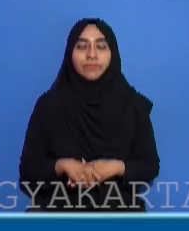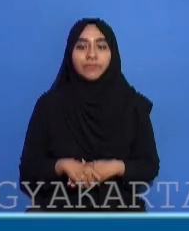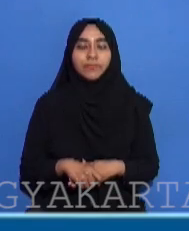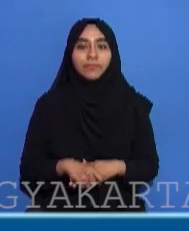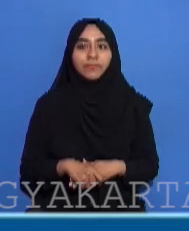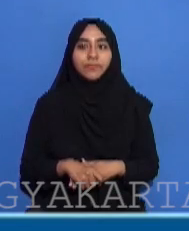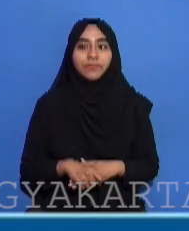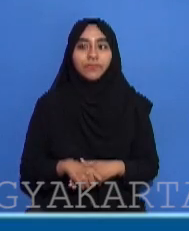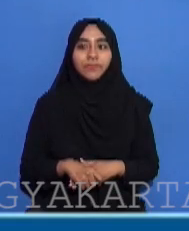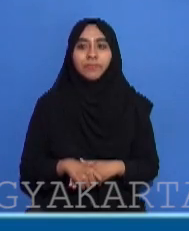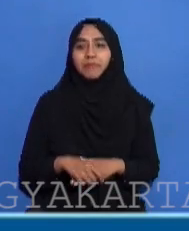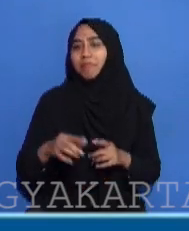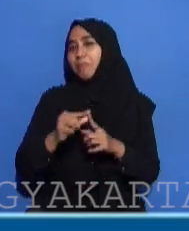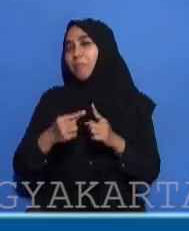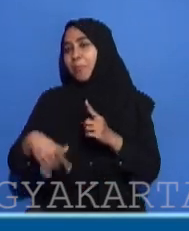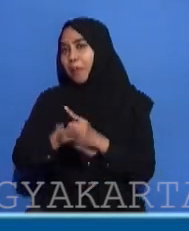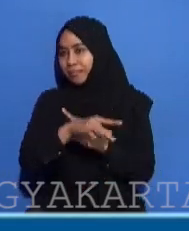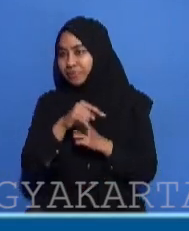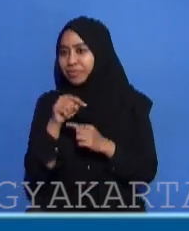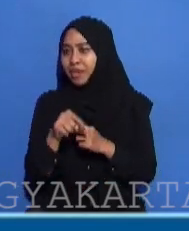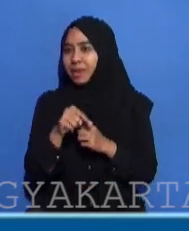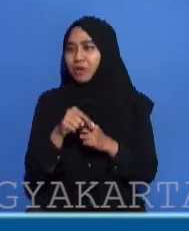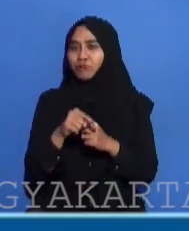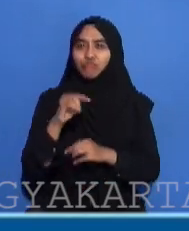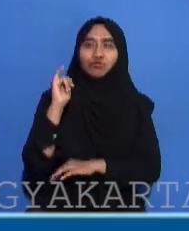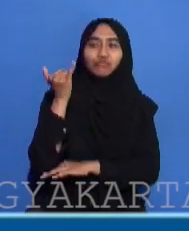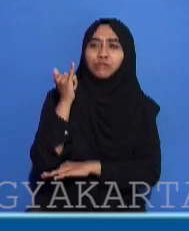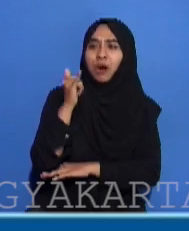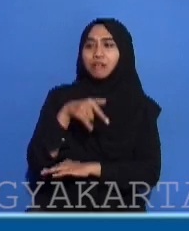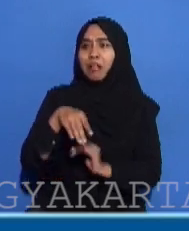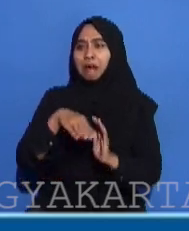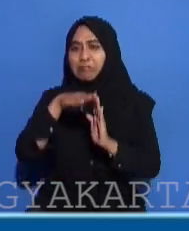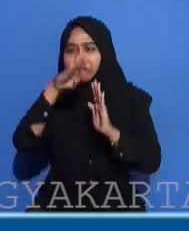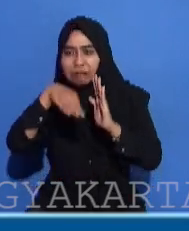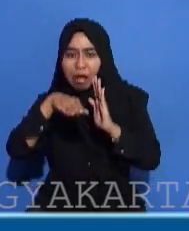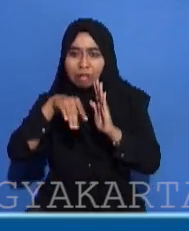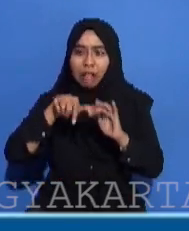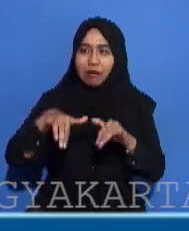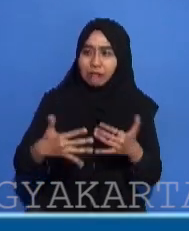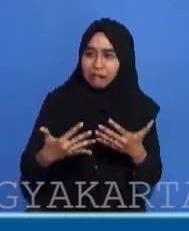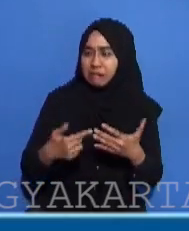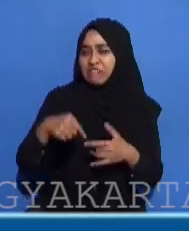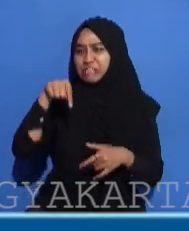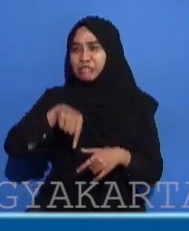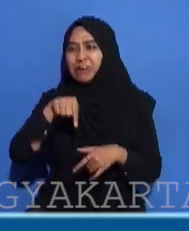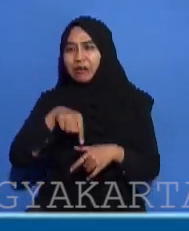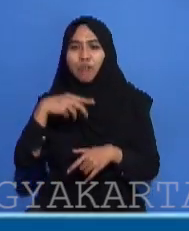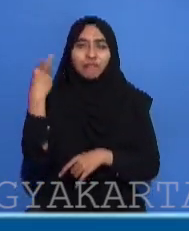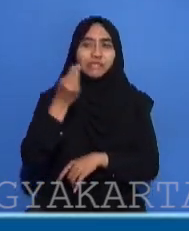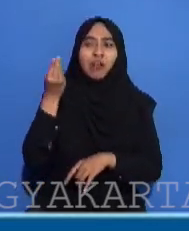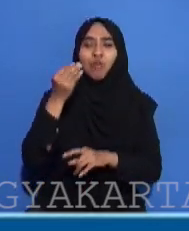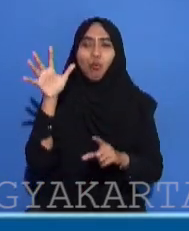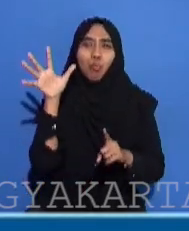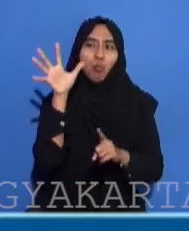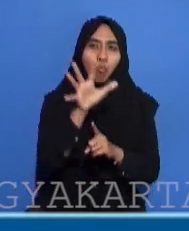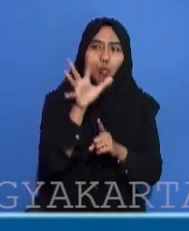Salah setunggalipun pesisir ing laladan ireng kidul Ngayogyakarta ingkang tasih inggal sarta dereng kathah dados jujukaning warga masyarakat